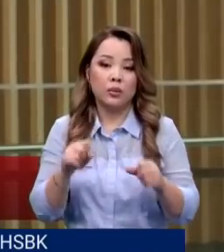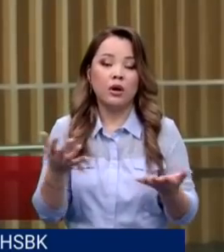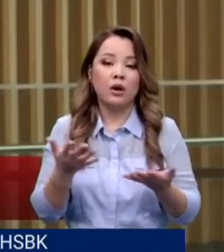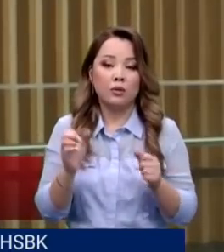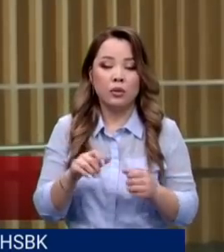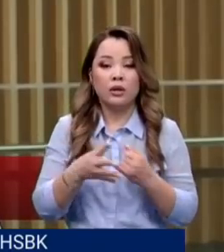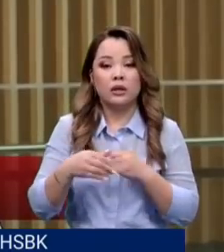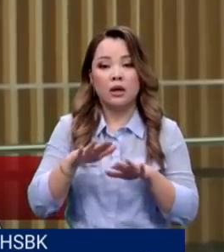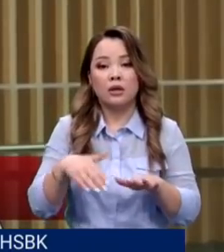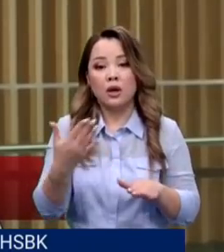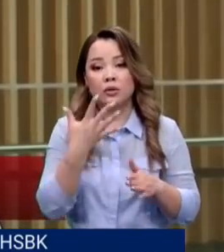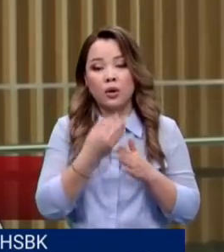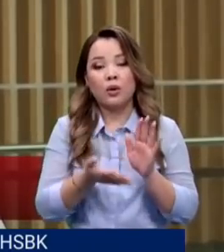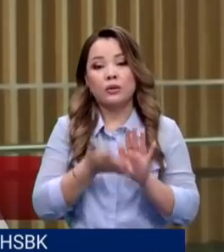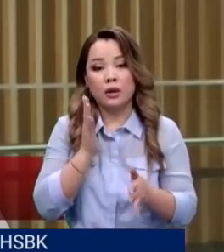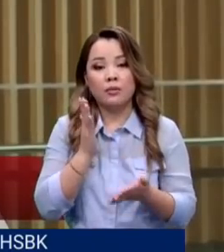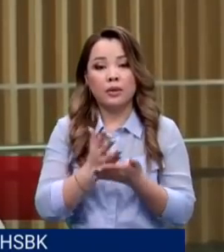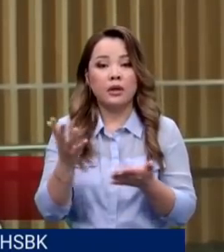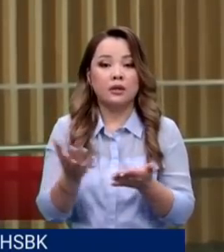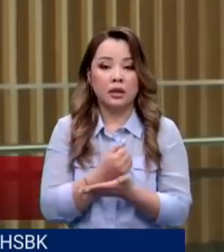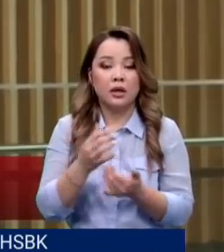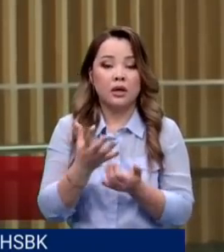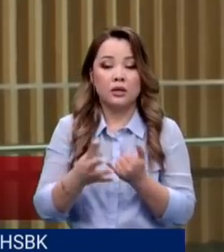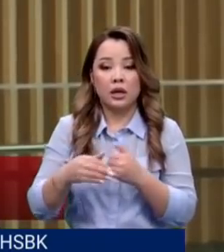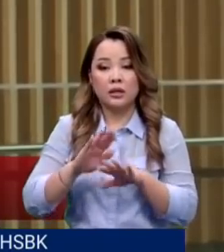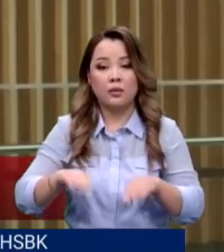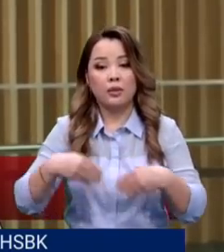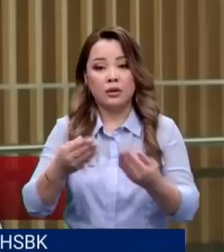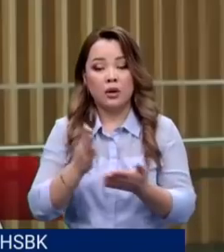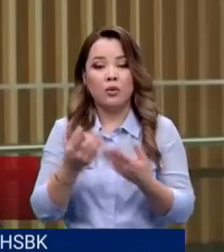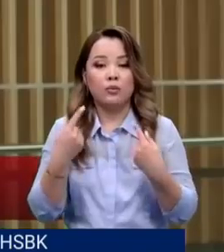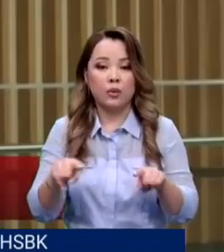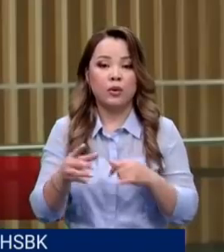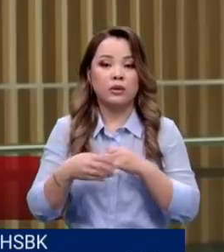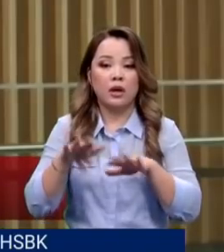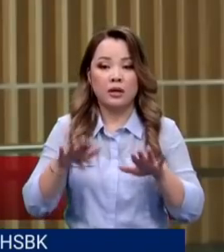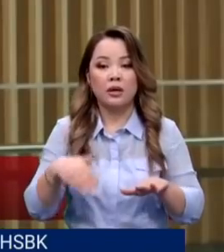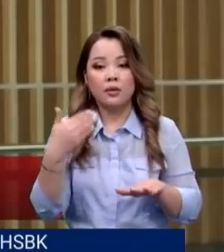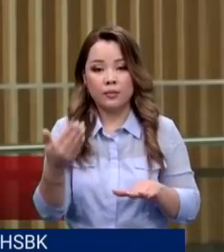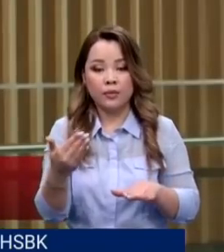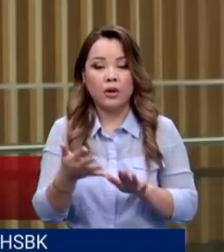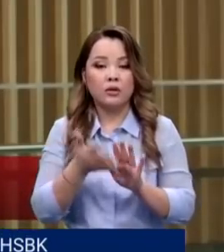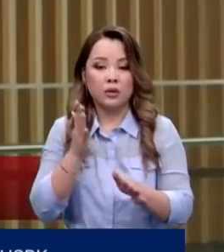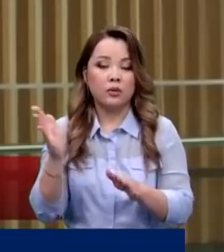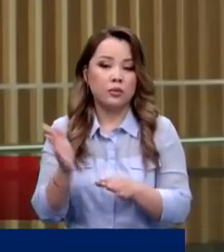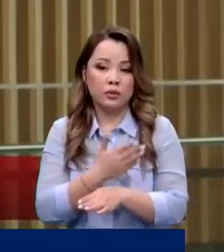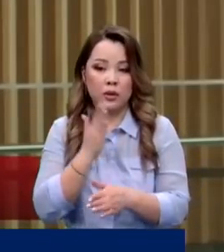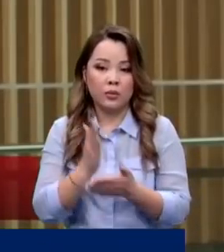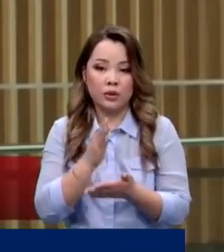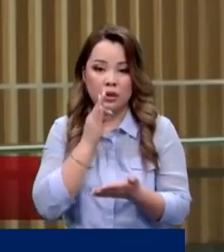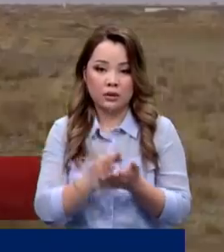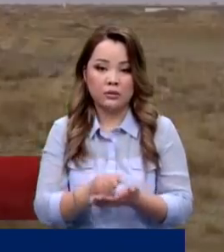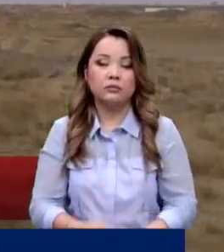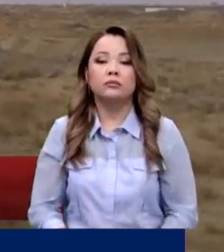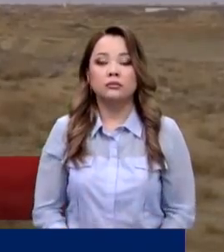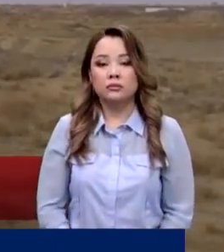қай өңірде сіздің кезегіңіз келіп, сізге жер беріледі, басқа өңірлерде сіздің кезегіңіз жойылады, кезектен сіз